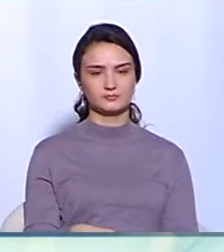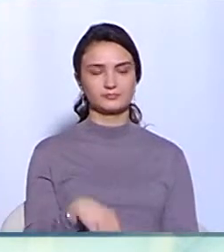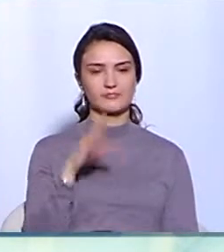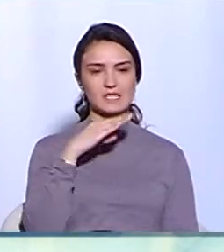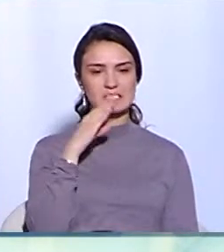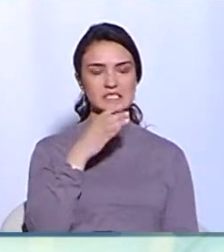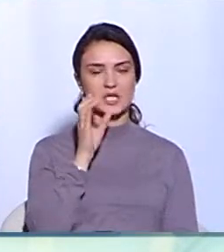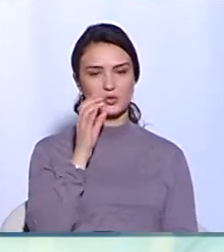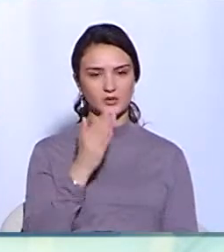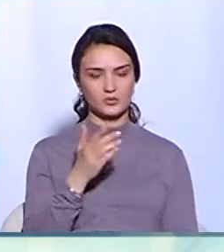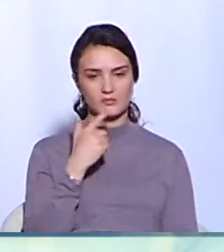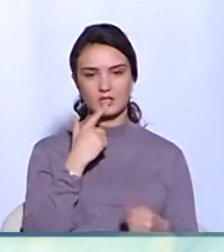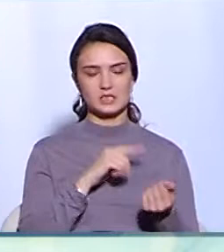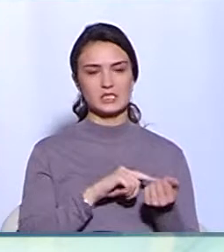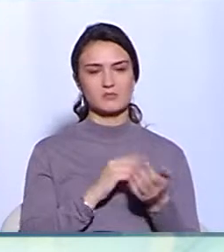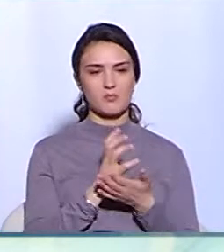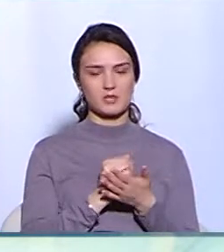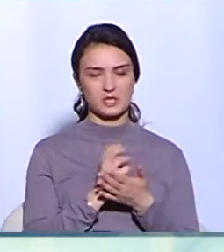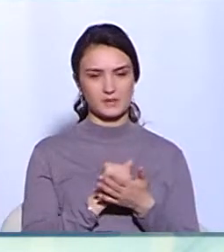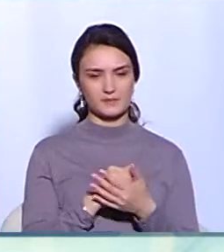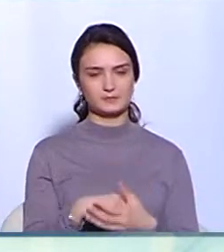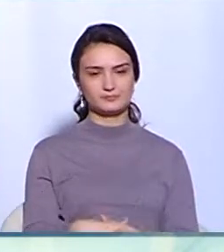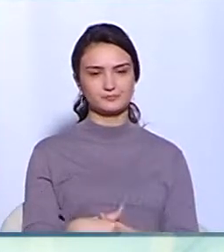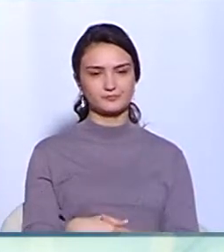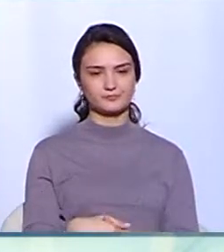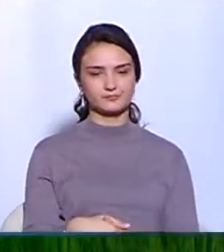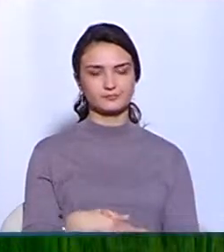წყლის რაოდენობა, სისხლმომარაგება. ანუ უშუალოდ